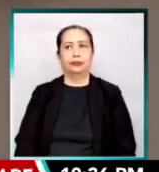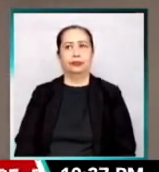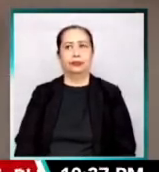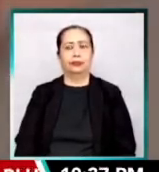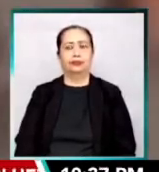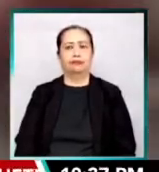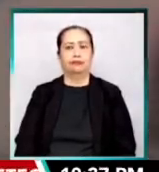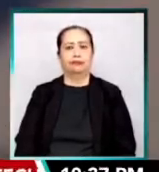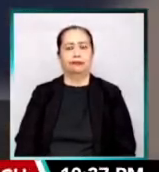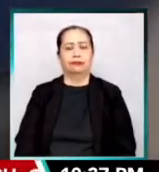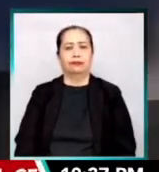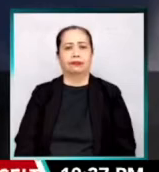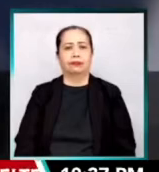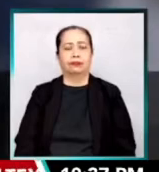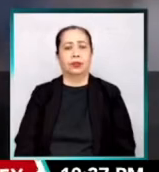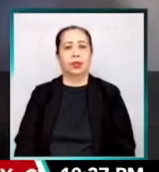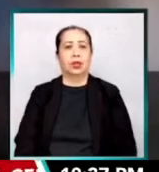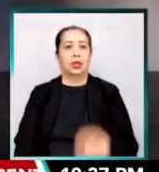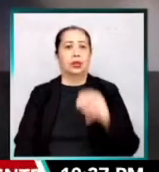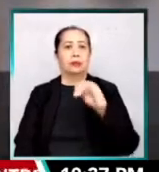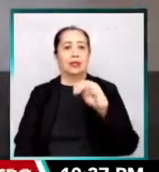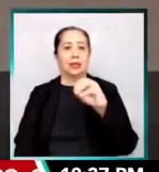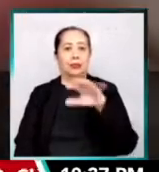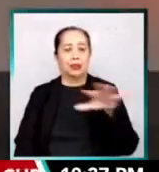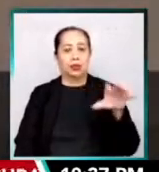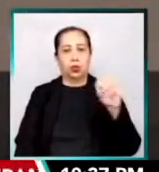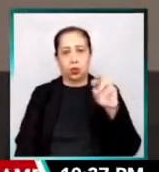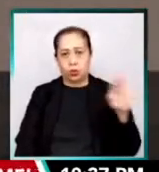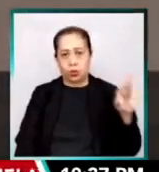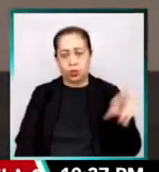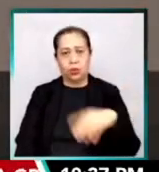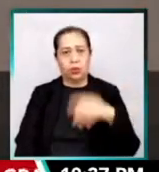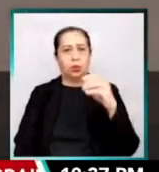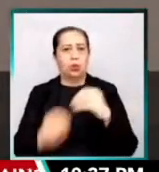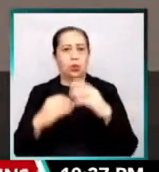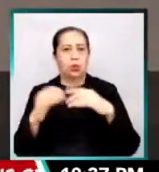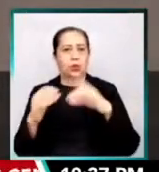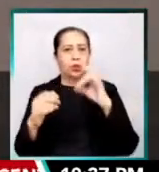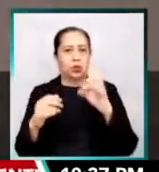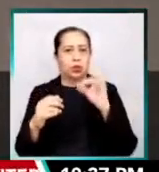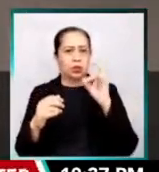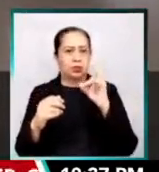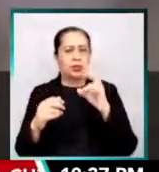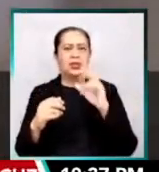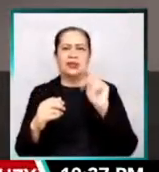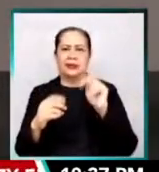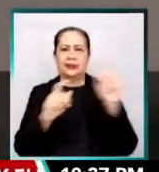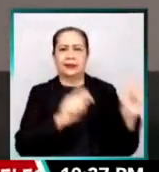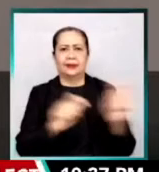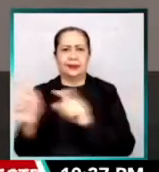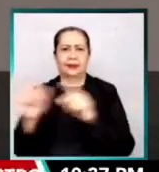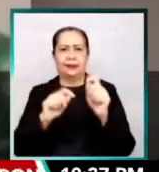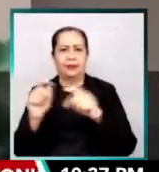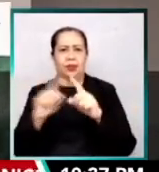Sa Hingog City, Misamis Oriental, mahigit 170 ang kailangang ilikas mula sa dilubyong